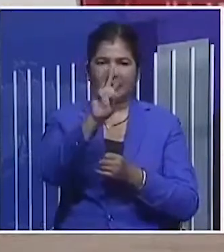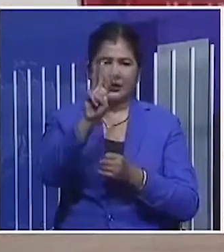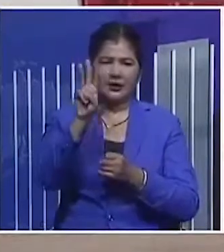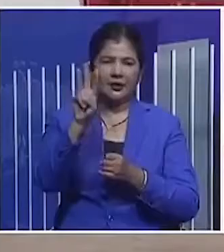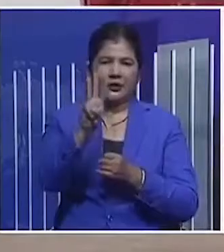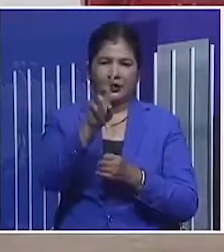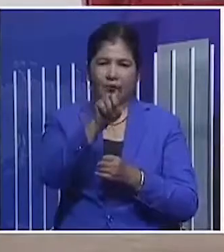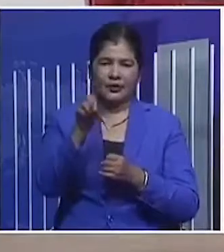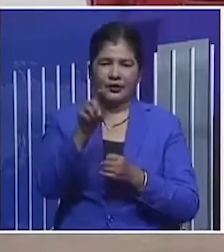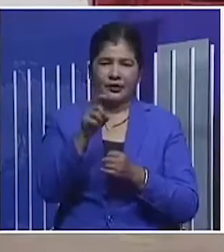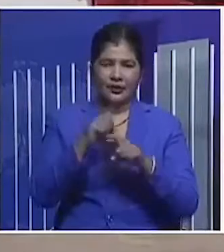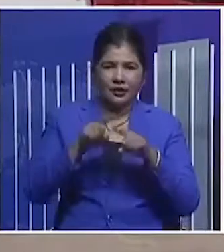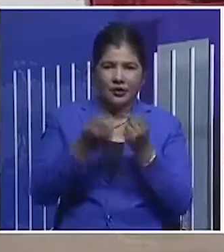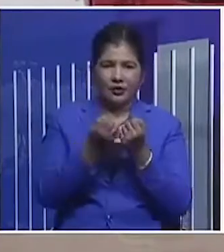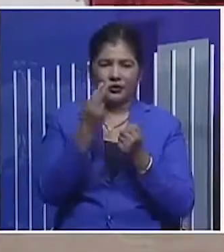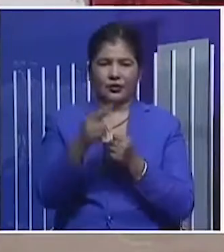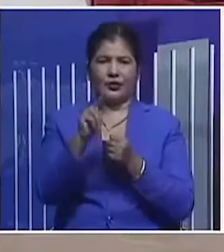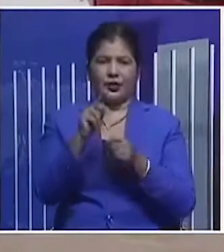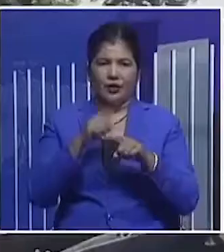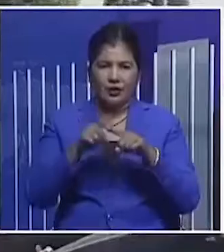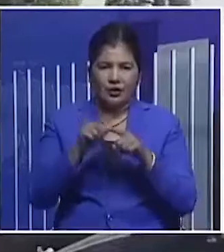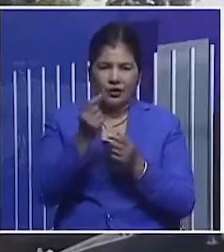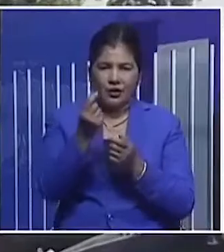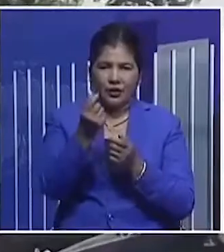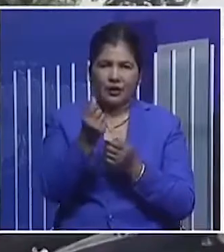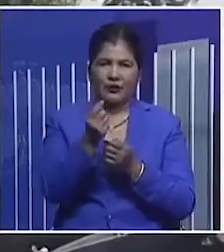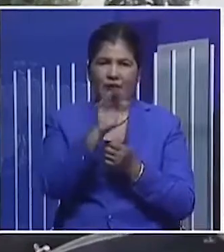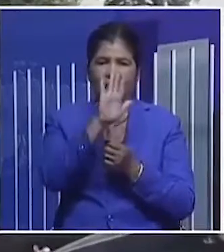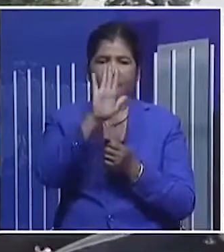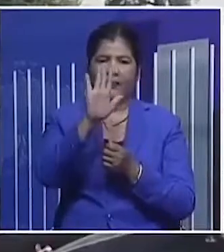45.33% बजेट खर्च गरेको थियो। खर्च रकम अहिलेसम्म